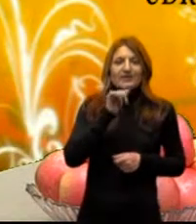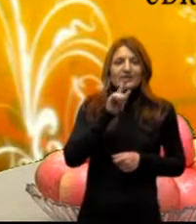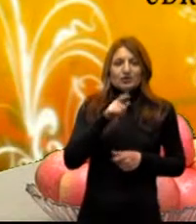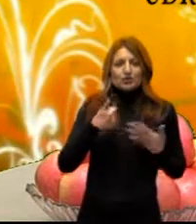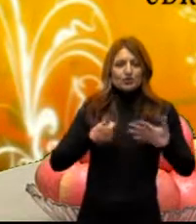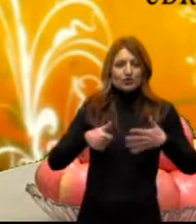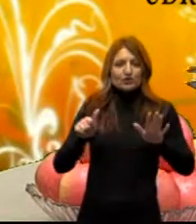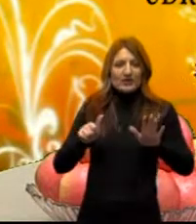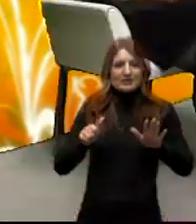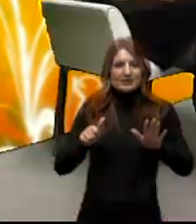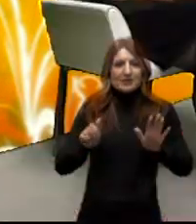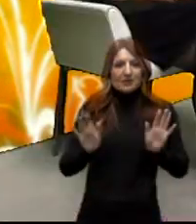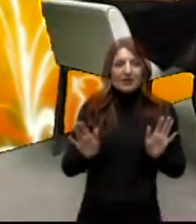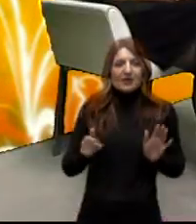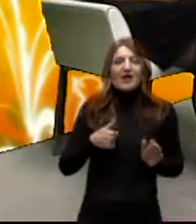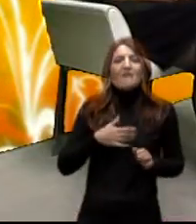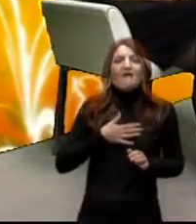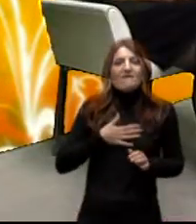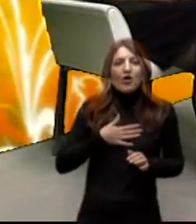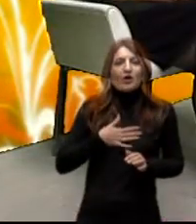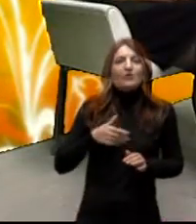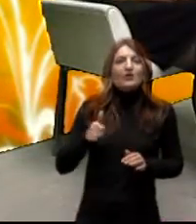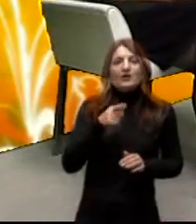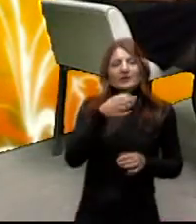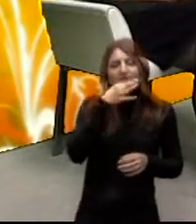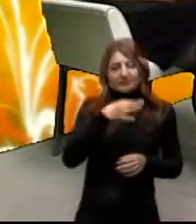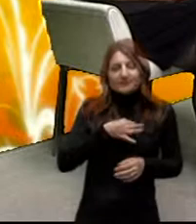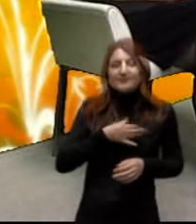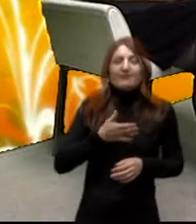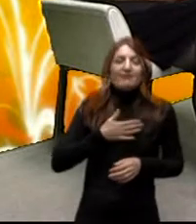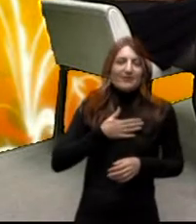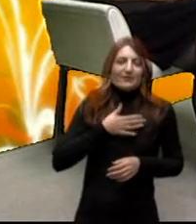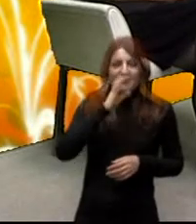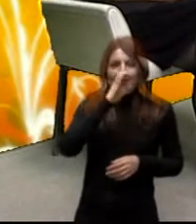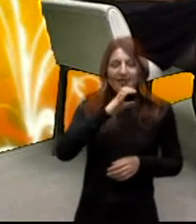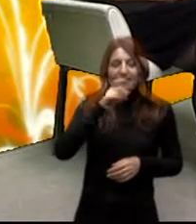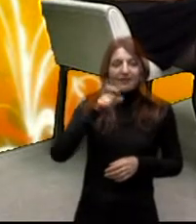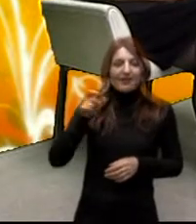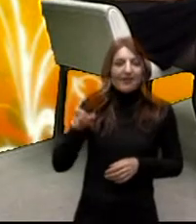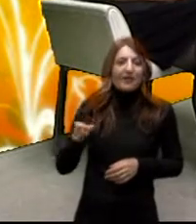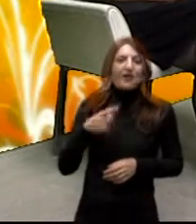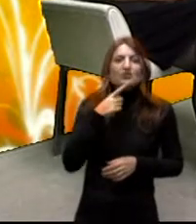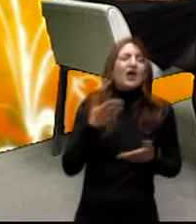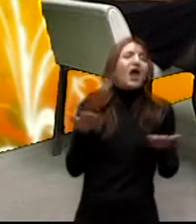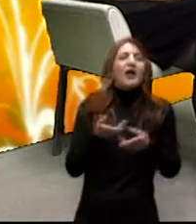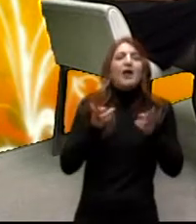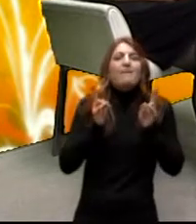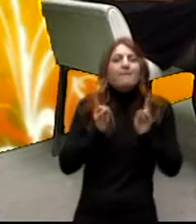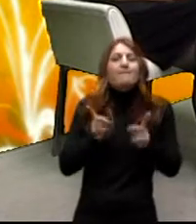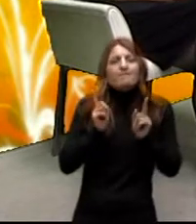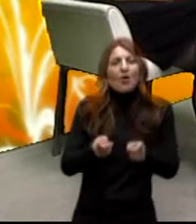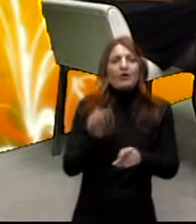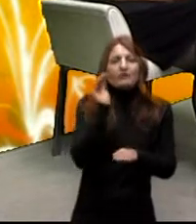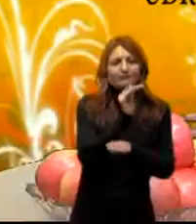Da. Ja mislim, 17. Ja bih samo voljela još jednom da nam kažete našim gledateljima kada se zaista moraju